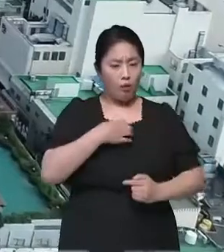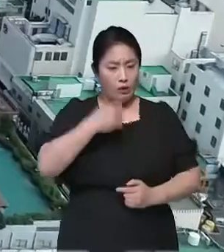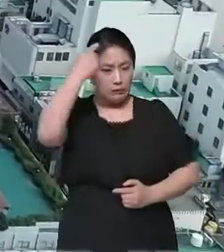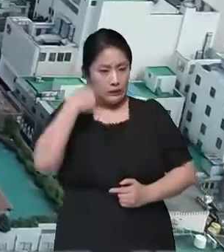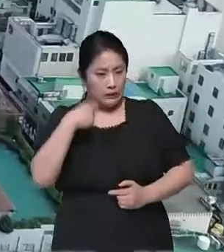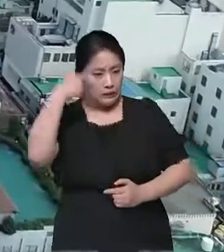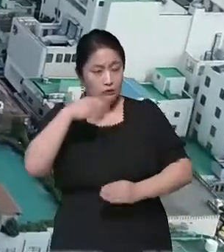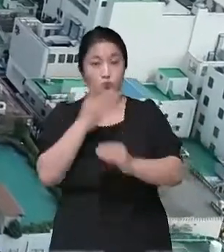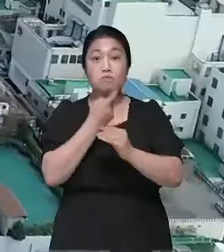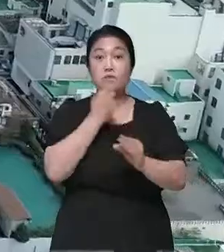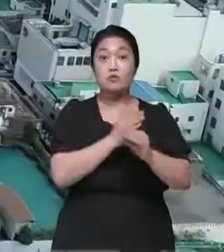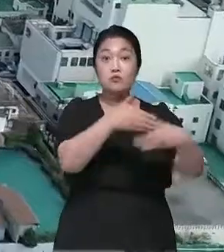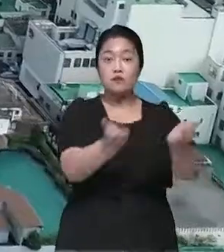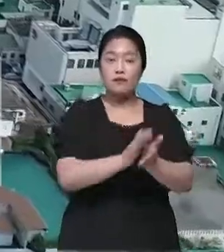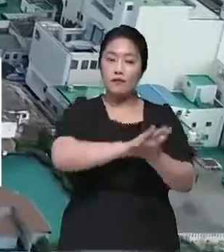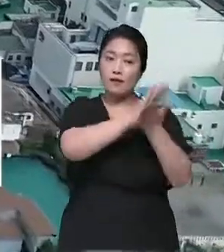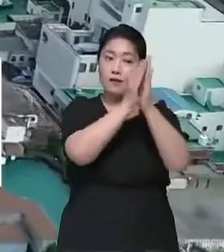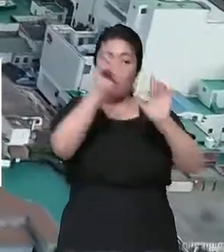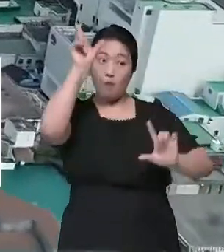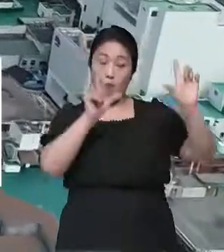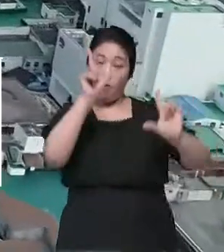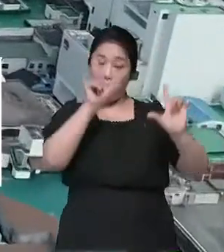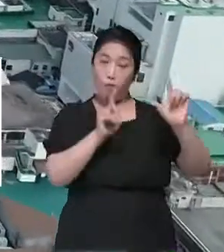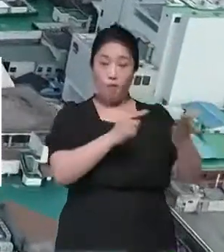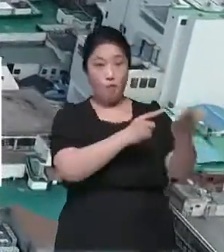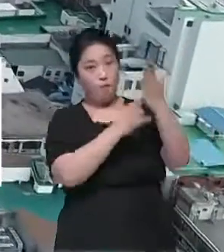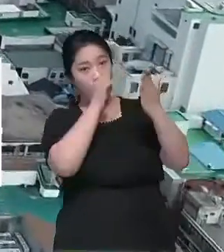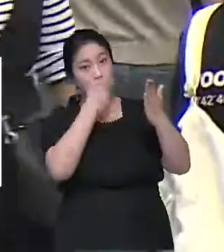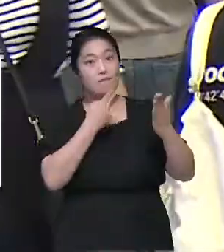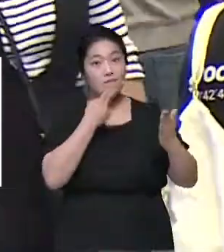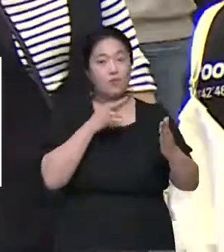위기감을 느끼고 있는 민주당이 달라진 모습을 보일지